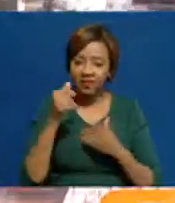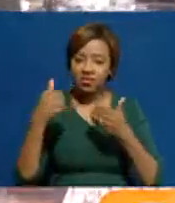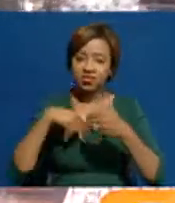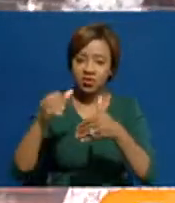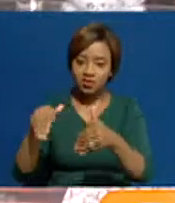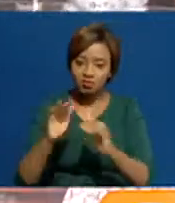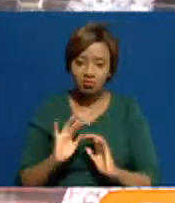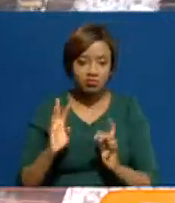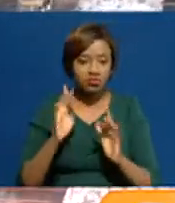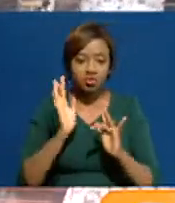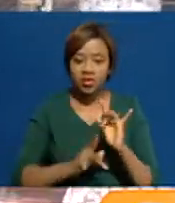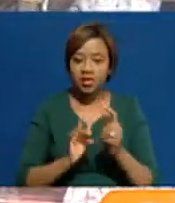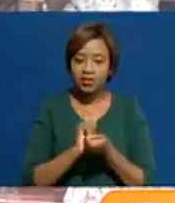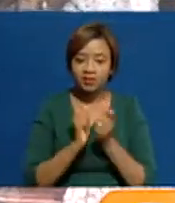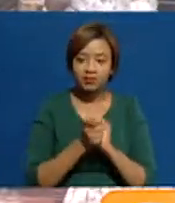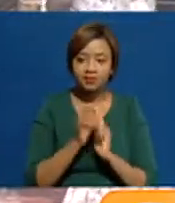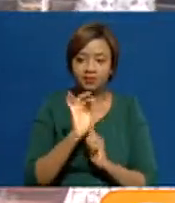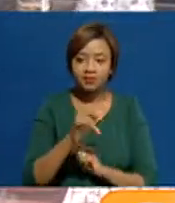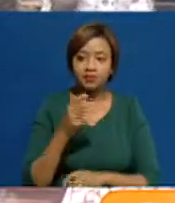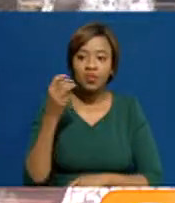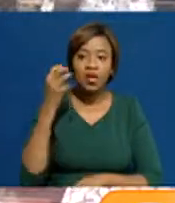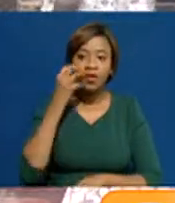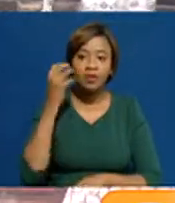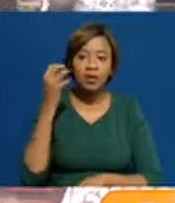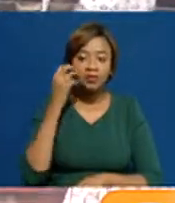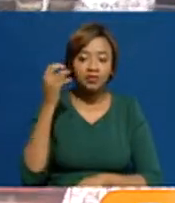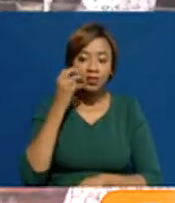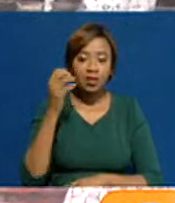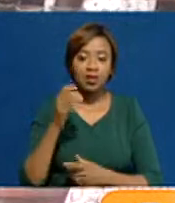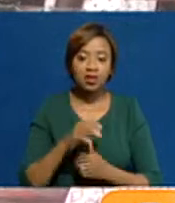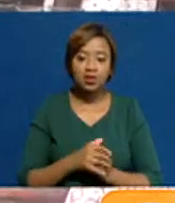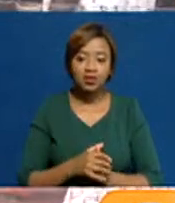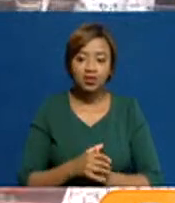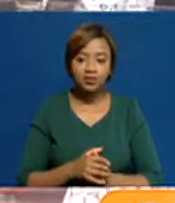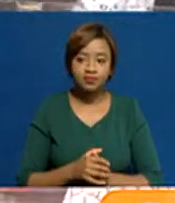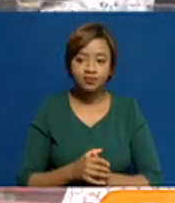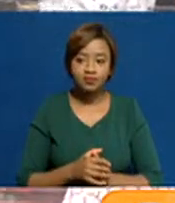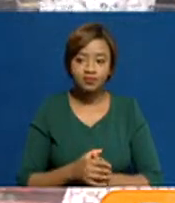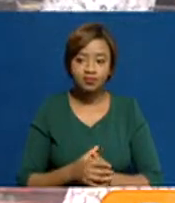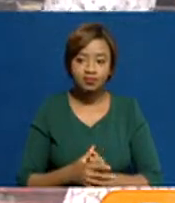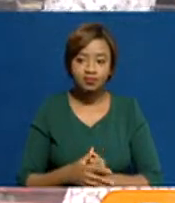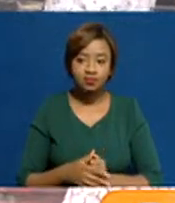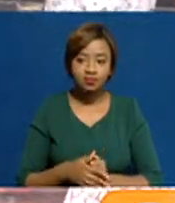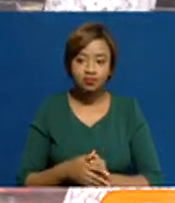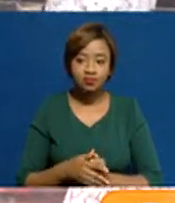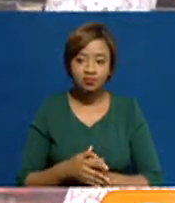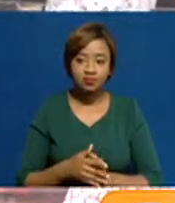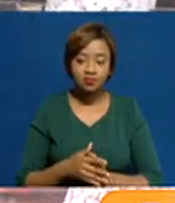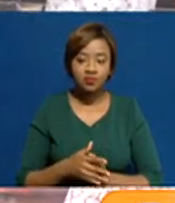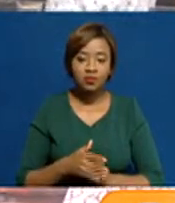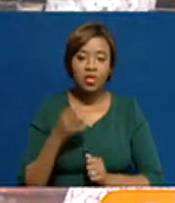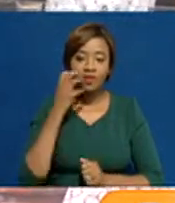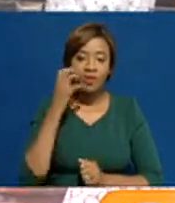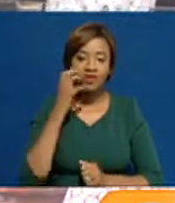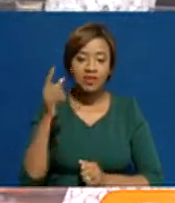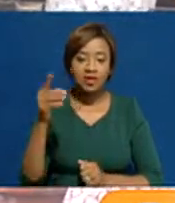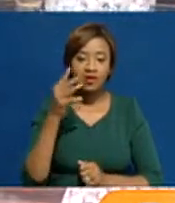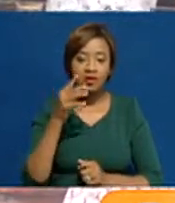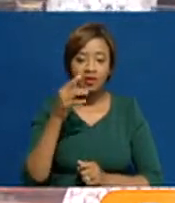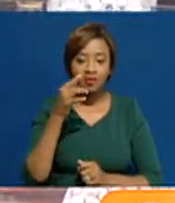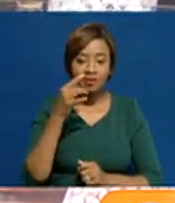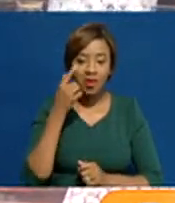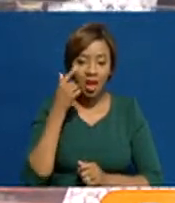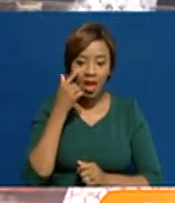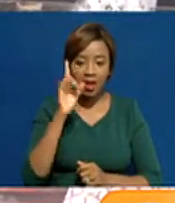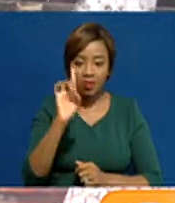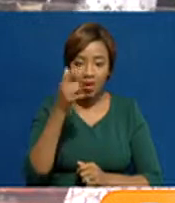imara. Matiang'i hata kama ni kilema, hata kama ana macho moja, alifanya